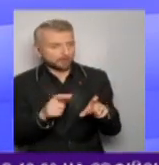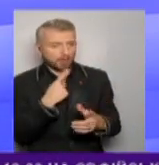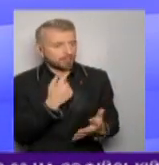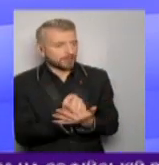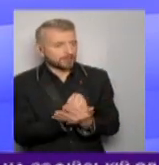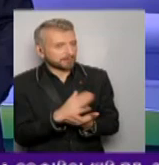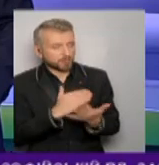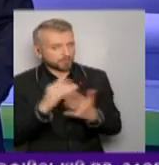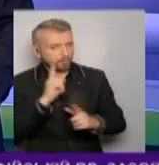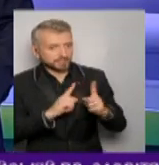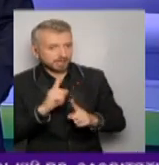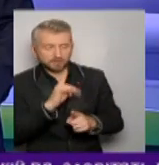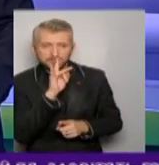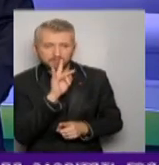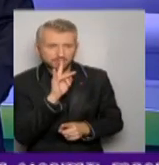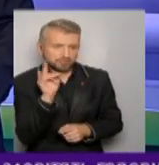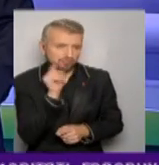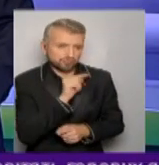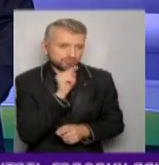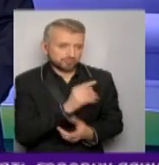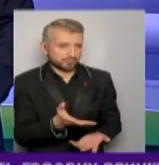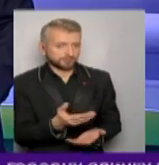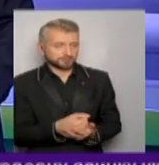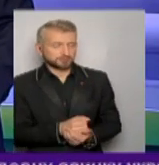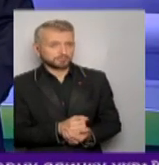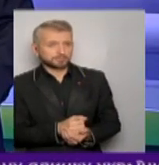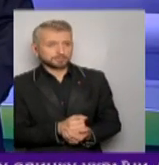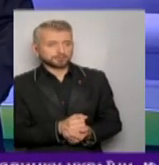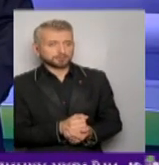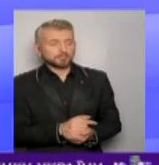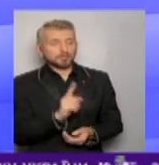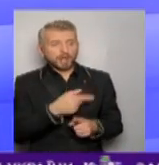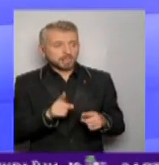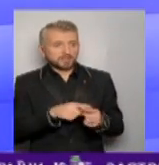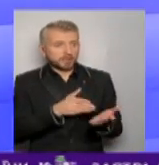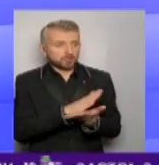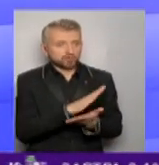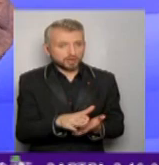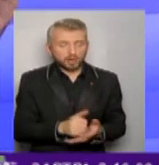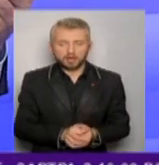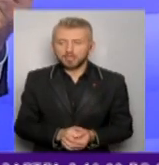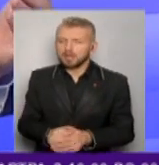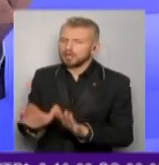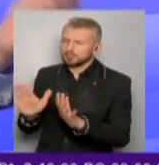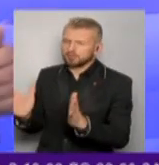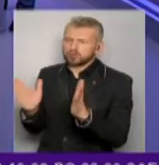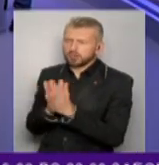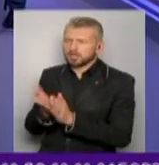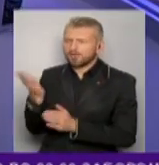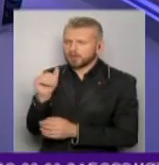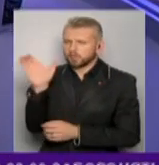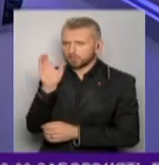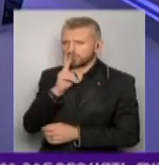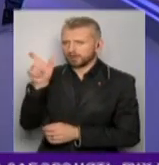наш у Верховній Раді і не прийме ніколи його, тому що але це взагалі не шлях. Шлях, пане Іване, давайте все-таки послухаємо